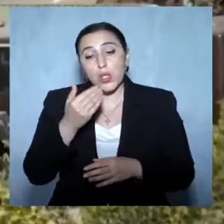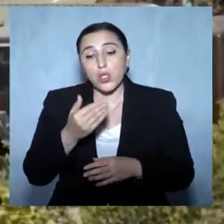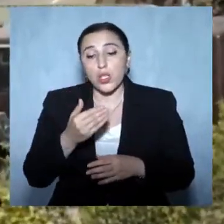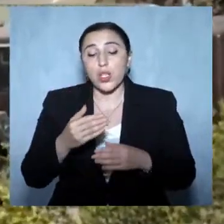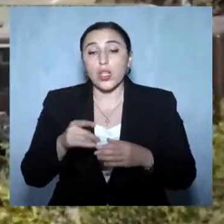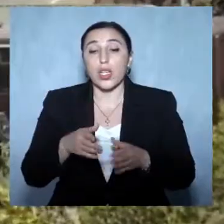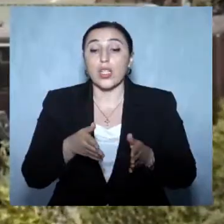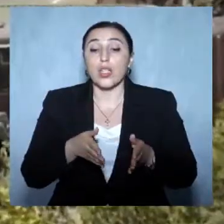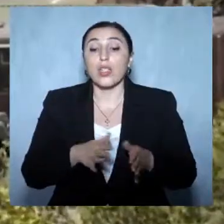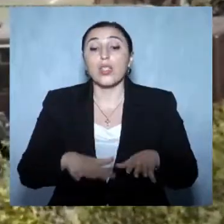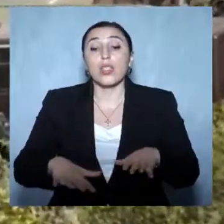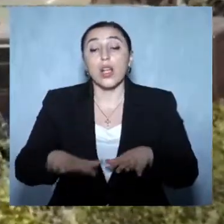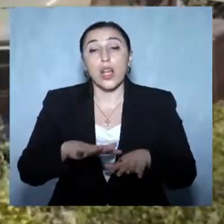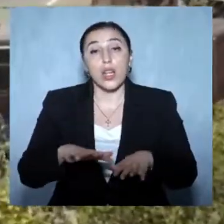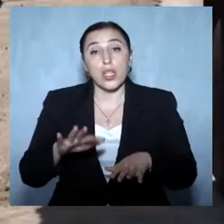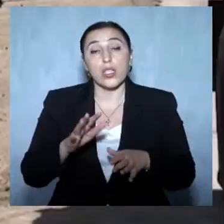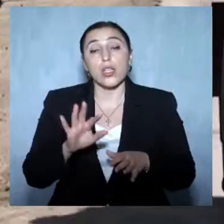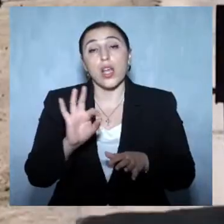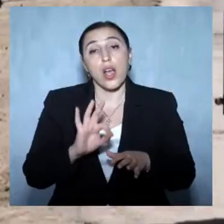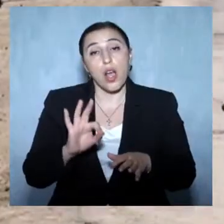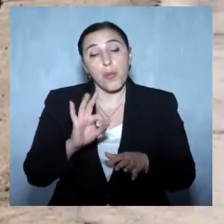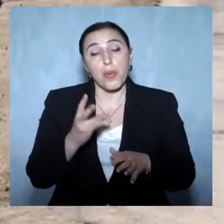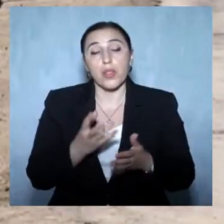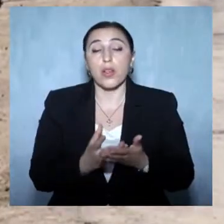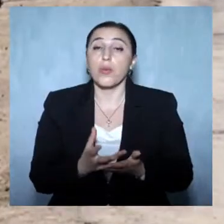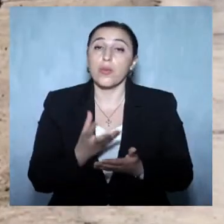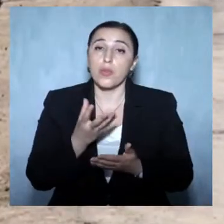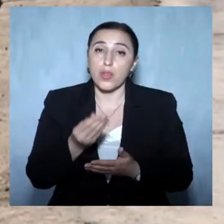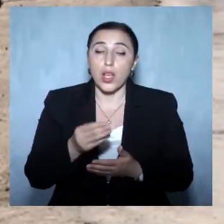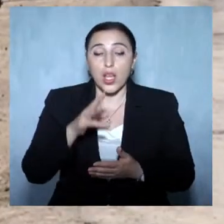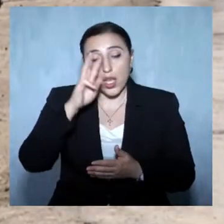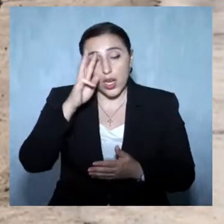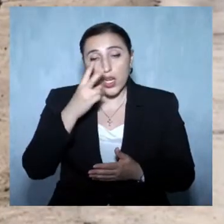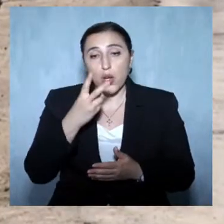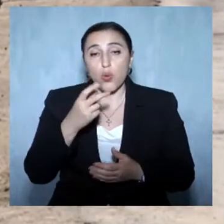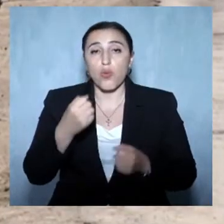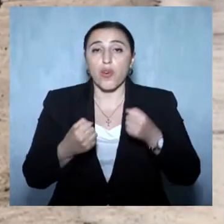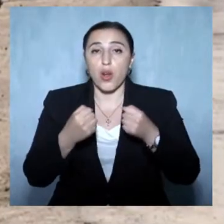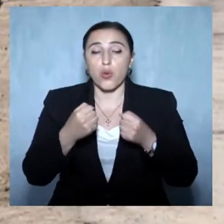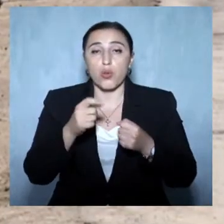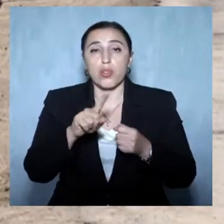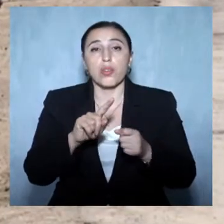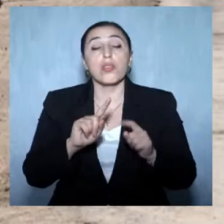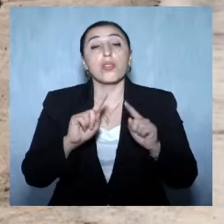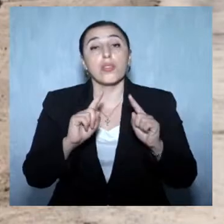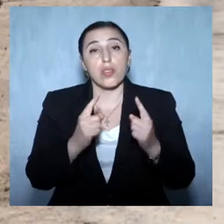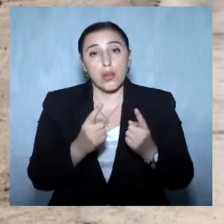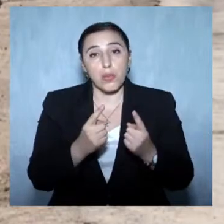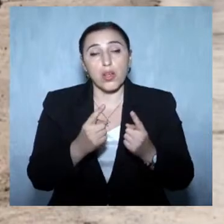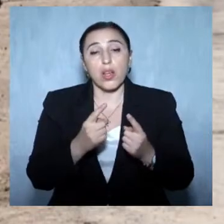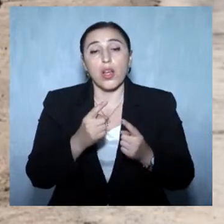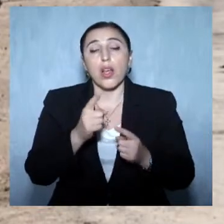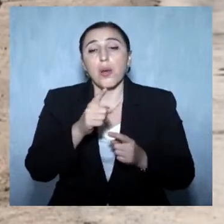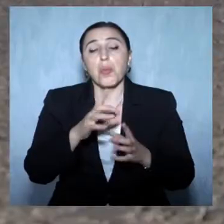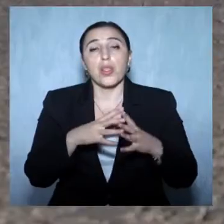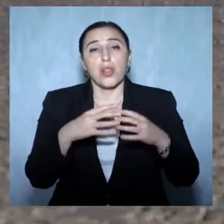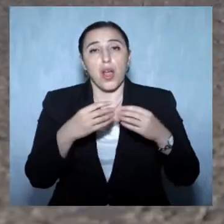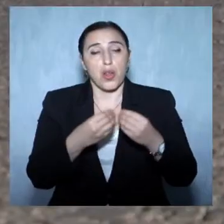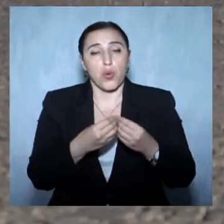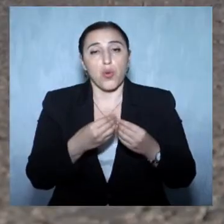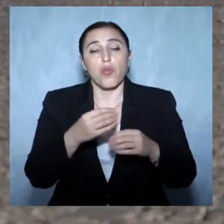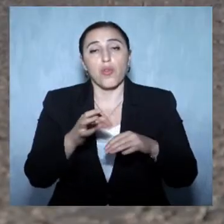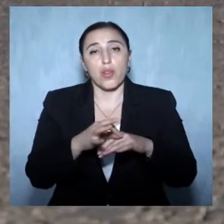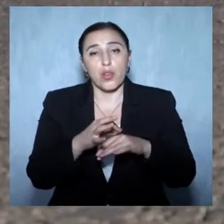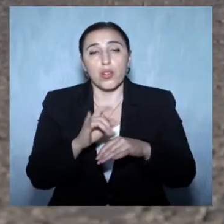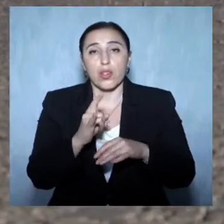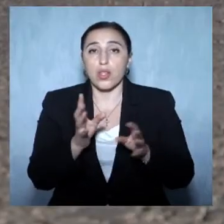մուտ գործելու համար հարկ պետք է վճարեն։ Իրանցի երկու վարորդ արդեն ձերբա կալվել է, նրանցից մեկ նտանիքով է եղել կնոջու երեխայի